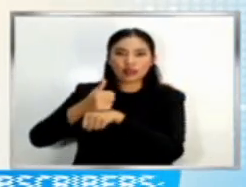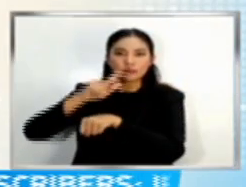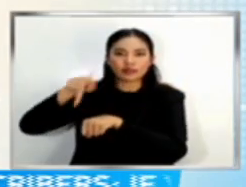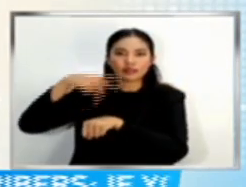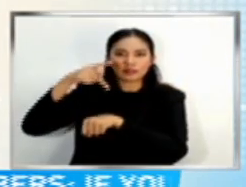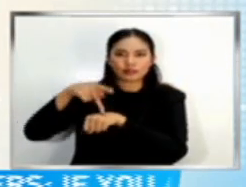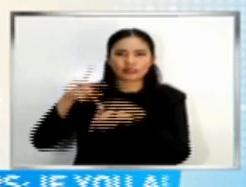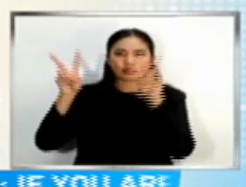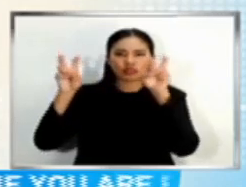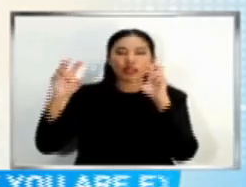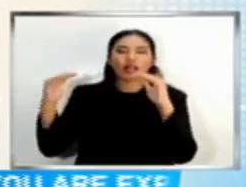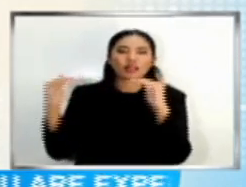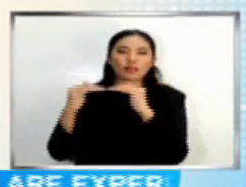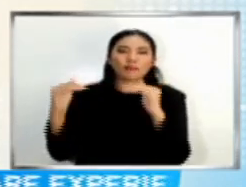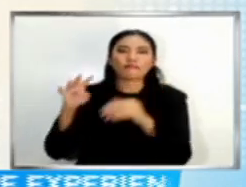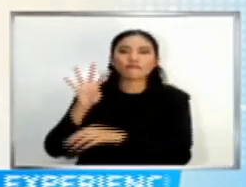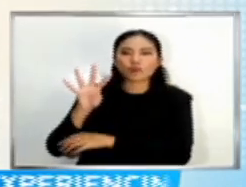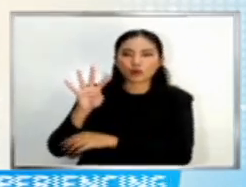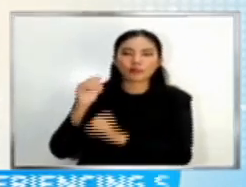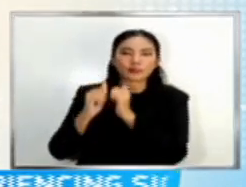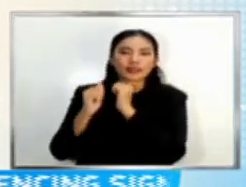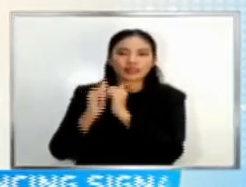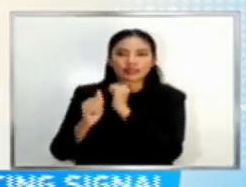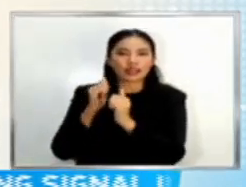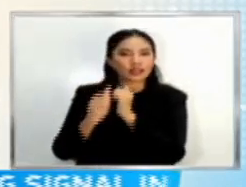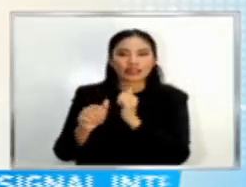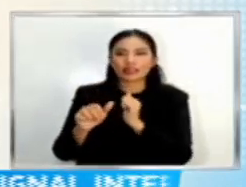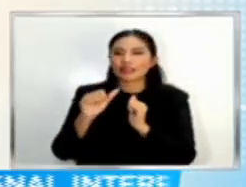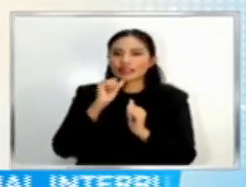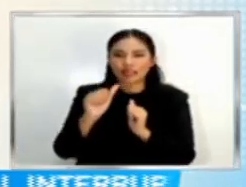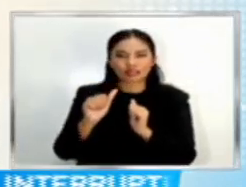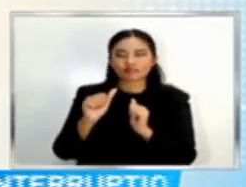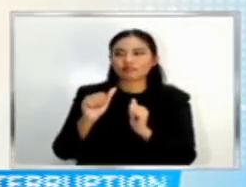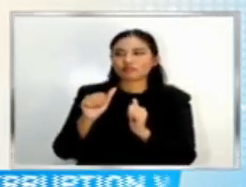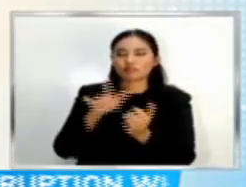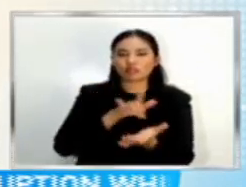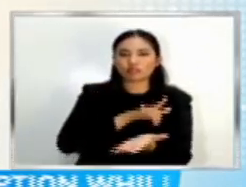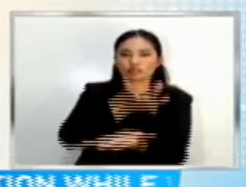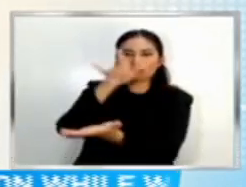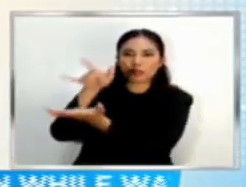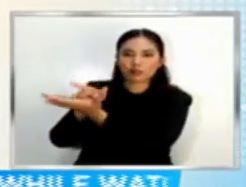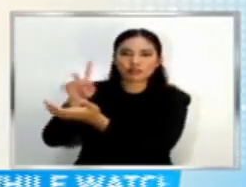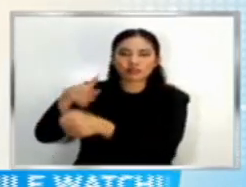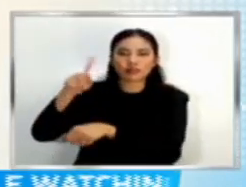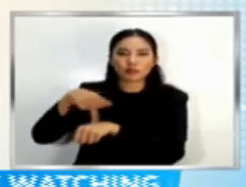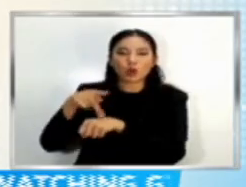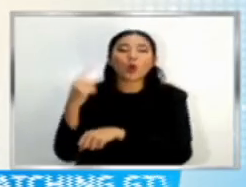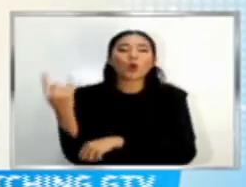Travel Restriction. Kung kailangan daw talaga, dapat fully vaccinated na.